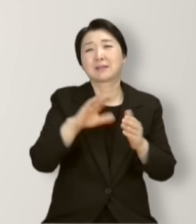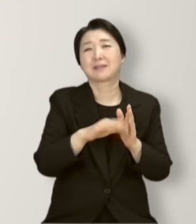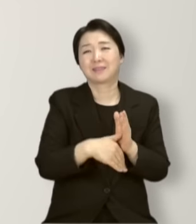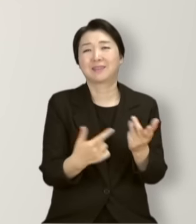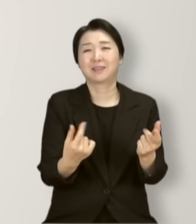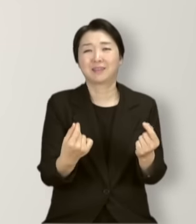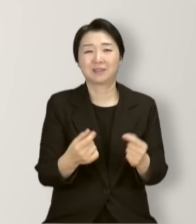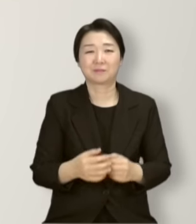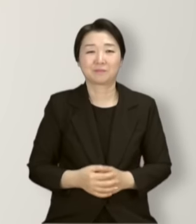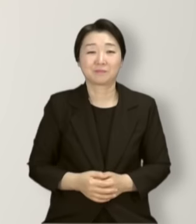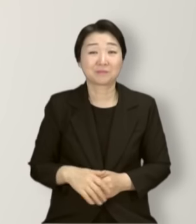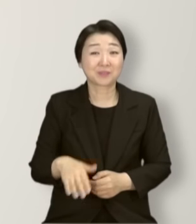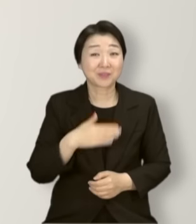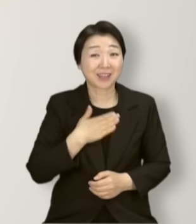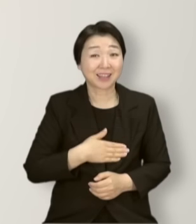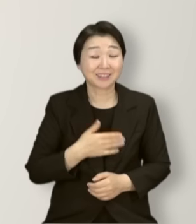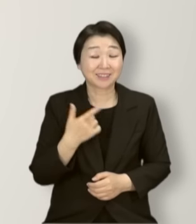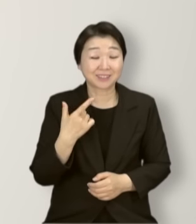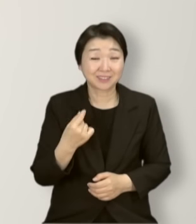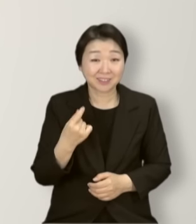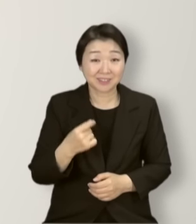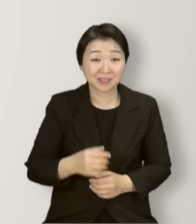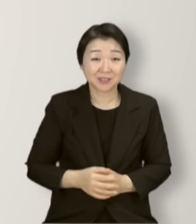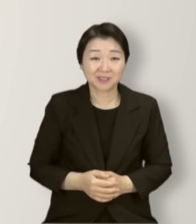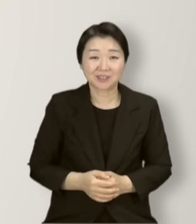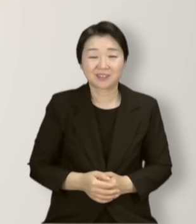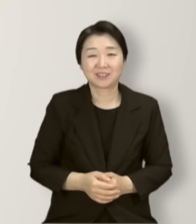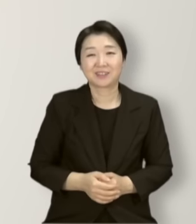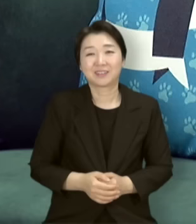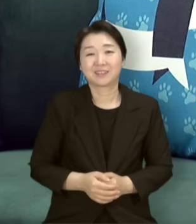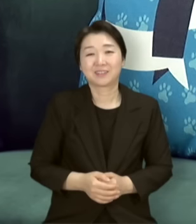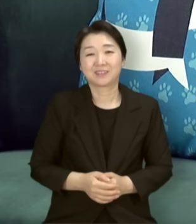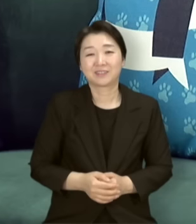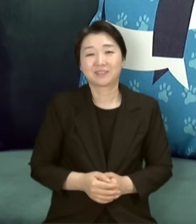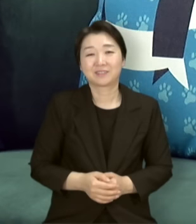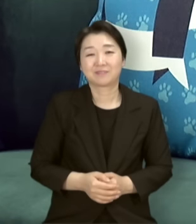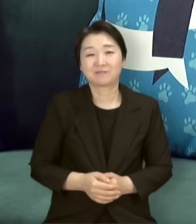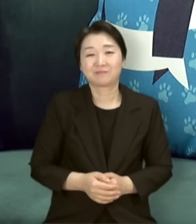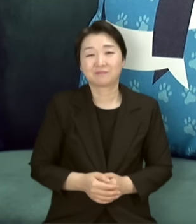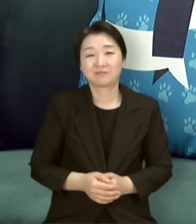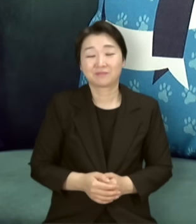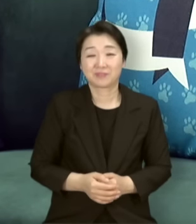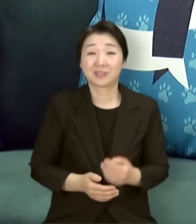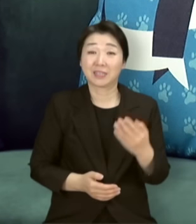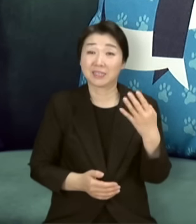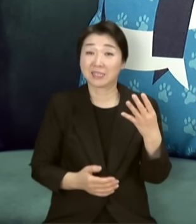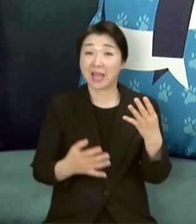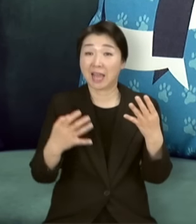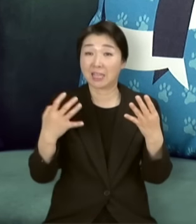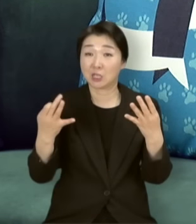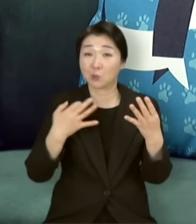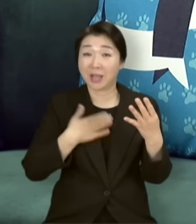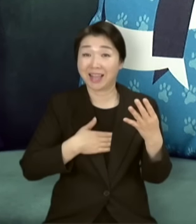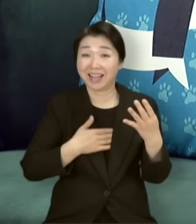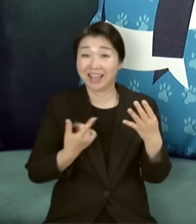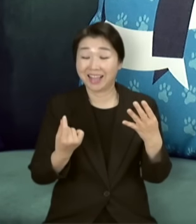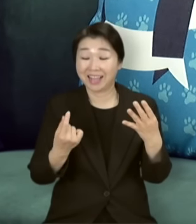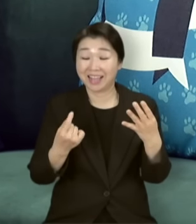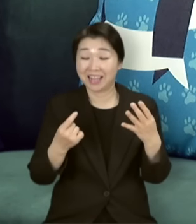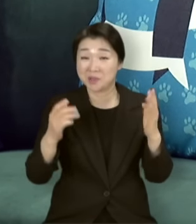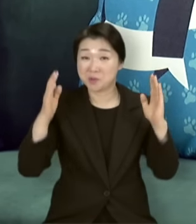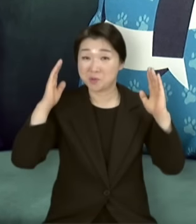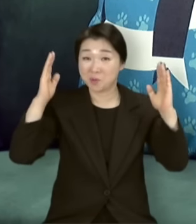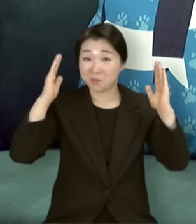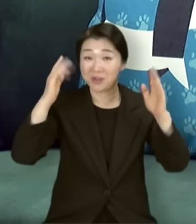저 아시지만 그 4.19 도서관 아시잖아요. 예. 제가 4.19 반대 거기서